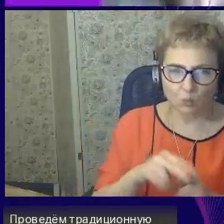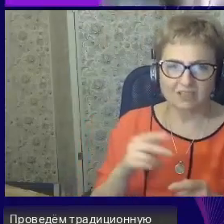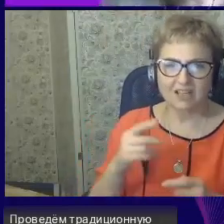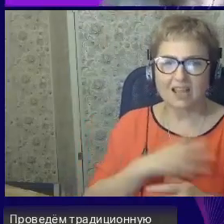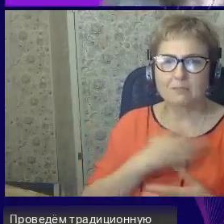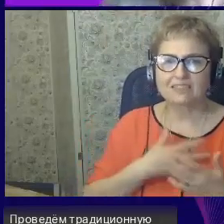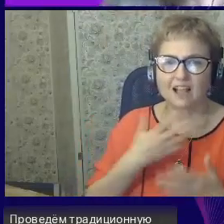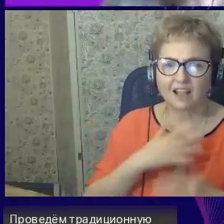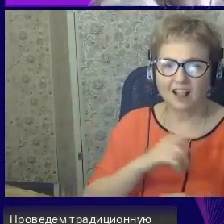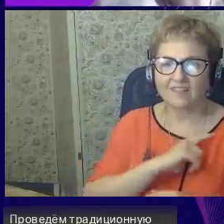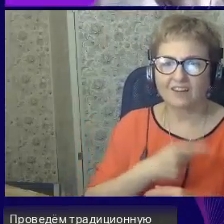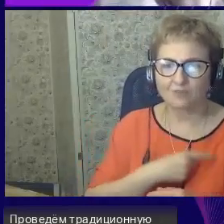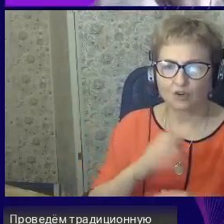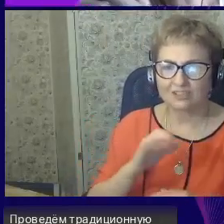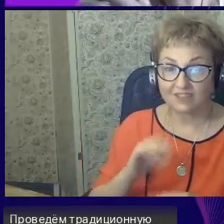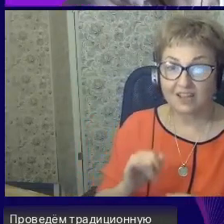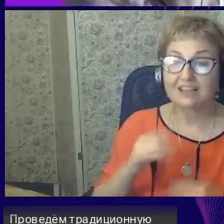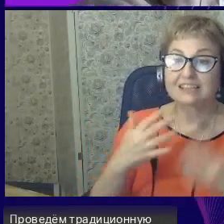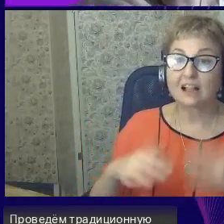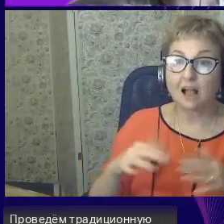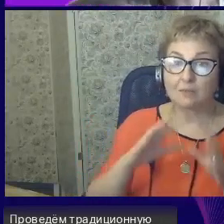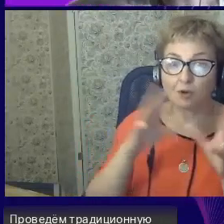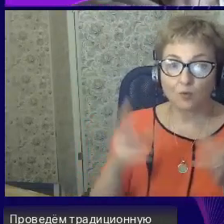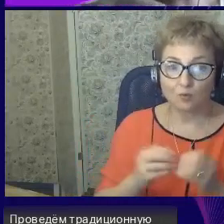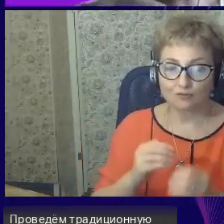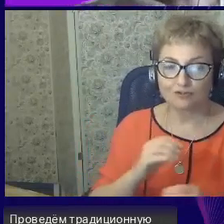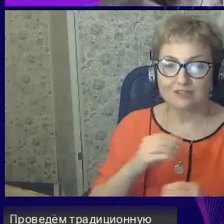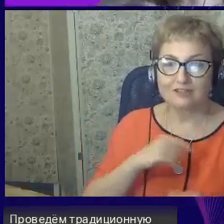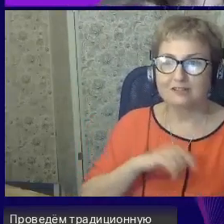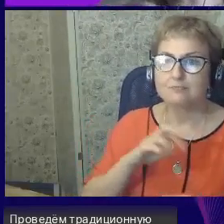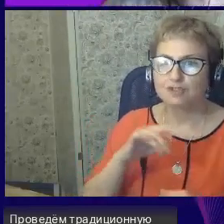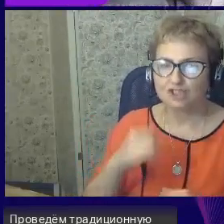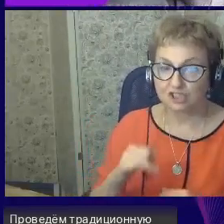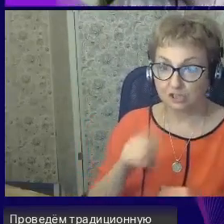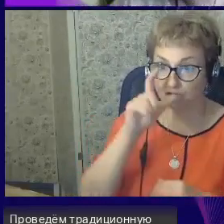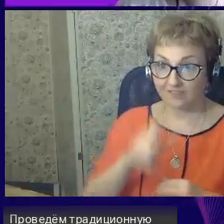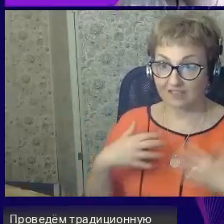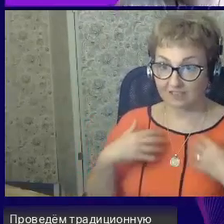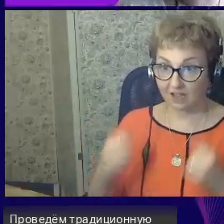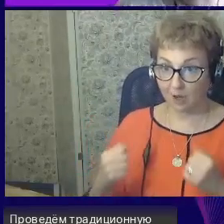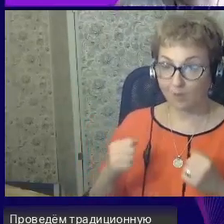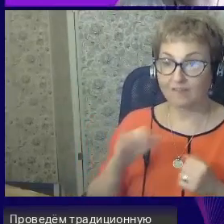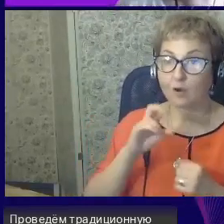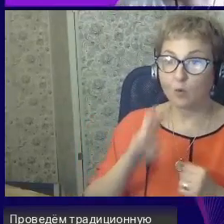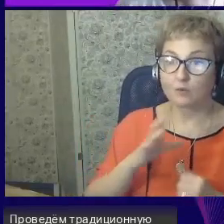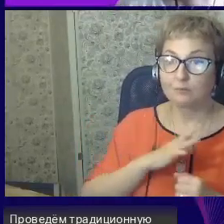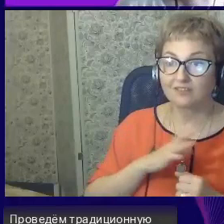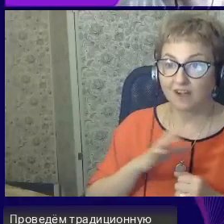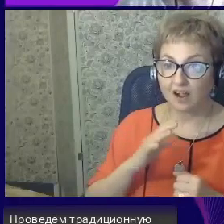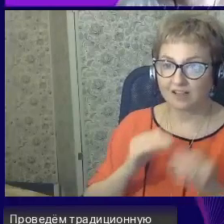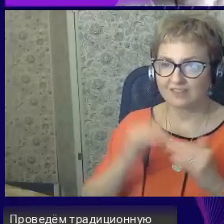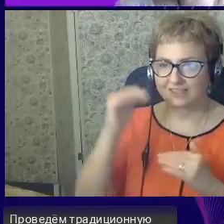эмоционально-волевой сферы. Также у этих ребят довольно слабый общий мышечный тонус. То есть человек физически здоров, вот,